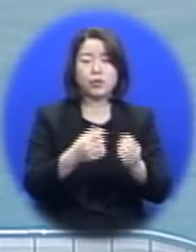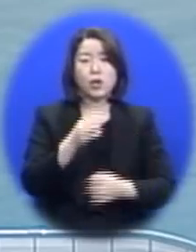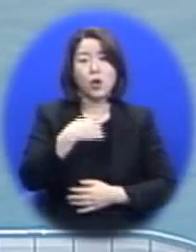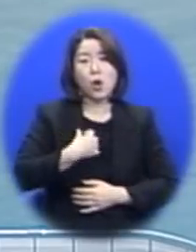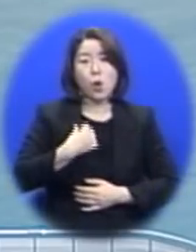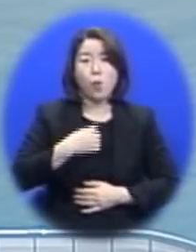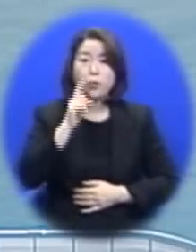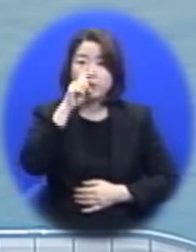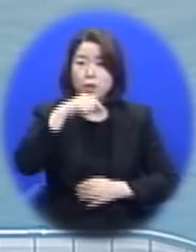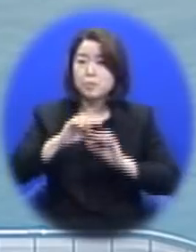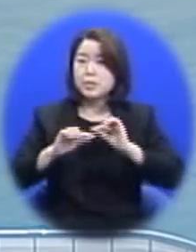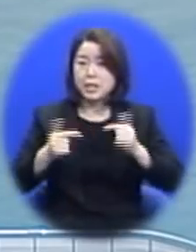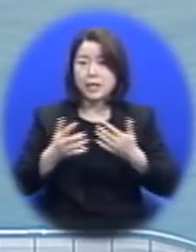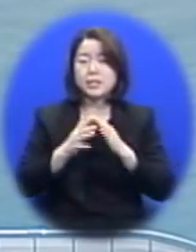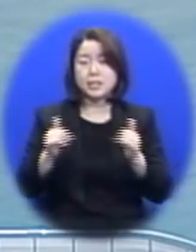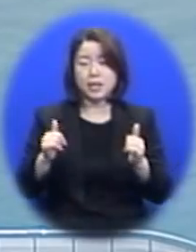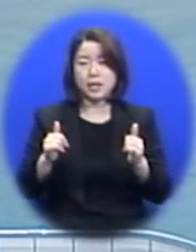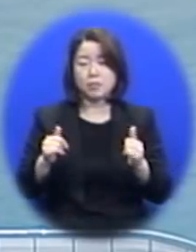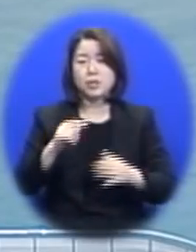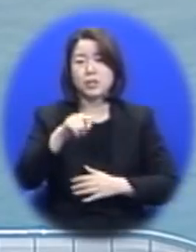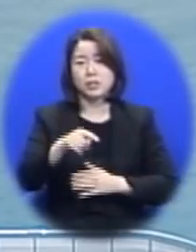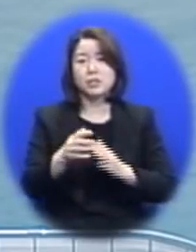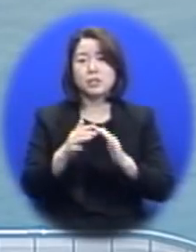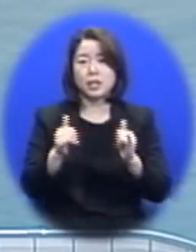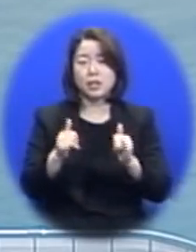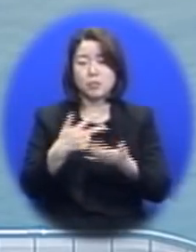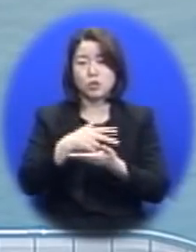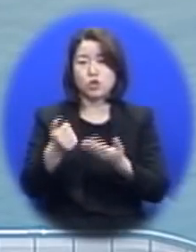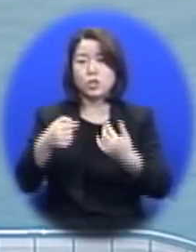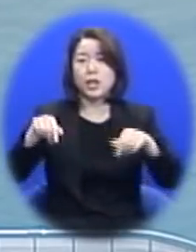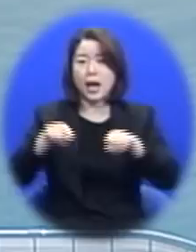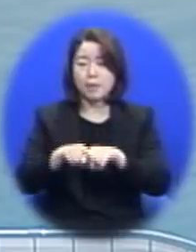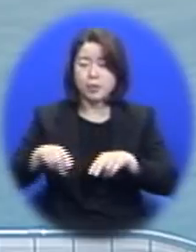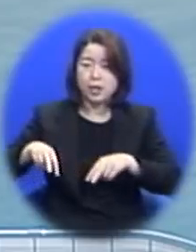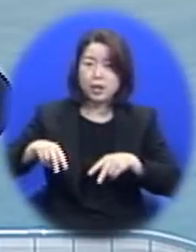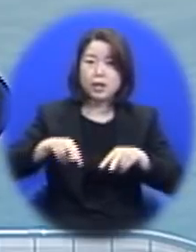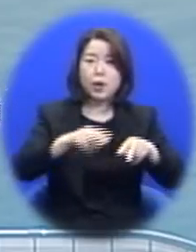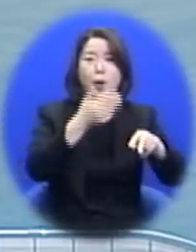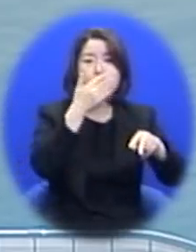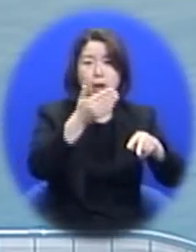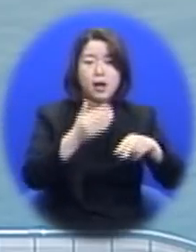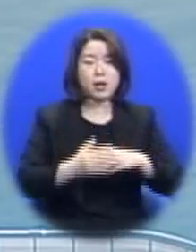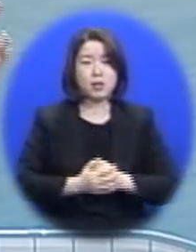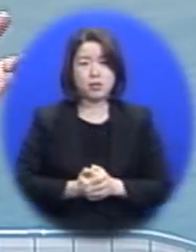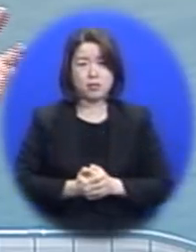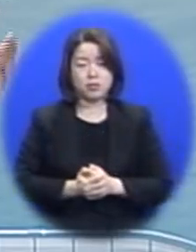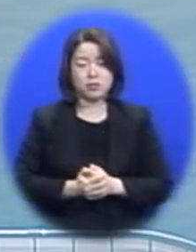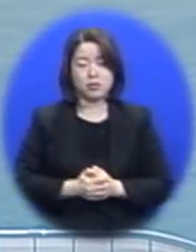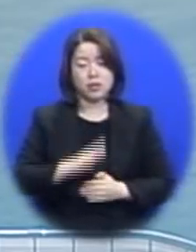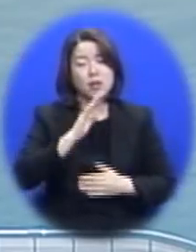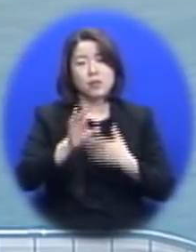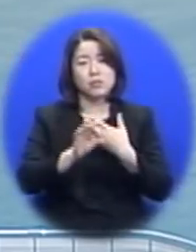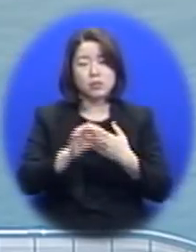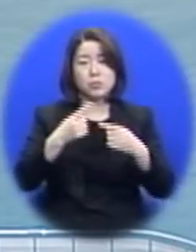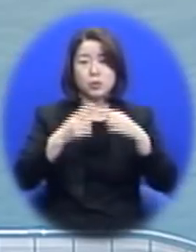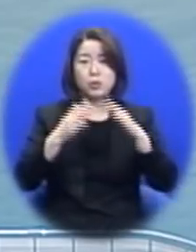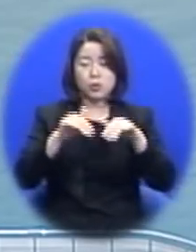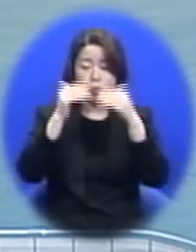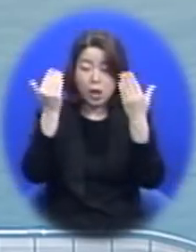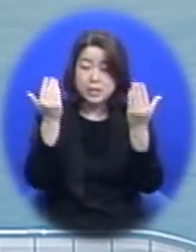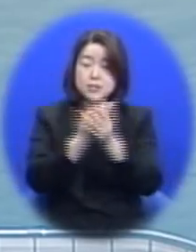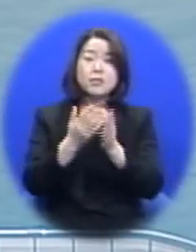사람, 그 사람이 주님과 함께 다닐 수 있는 사람. 아 그러면 교회는 완전한 사람만 나와야 되는